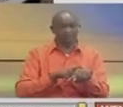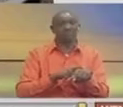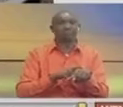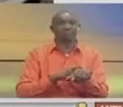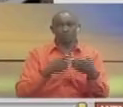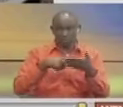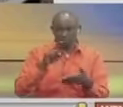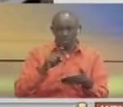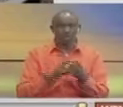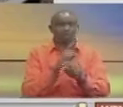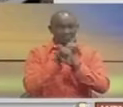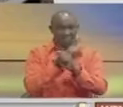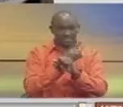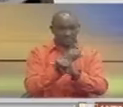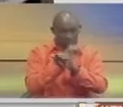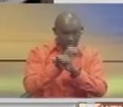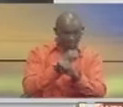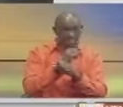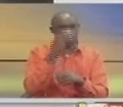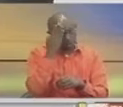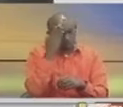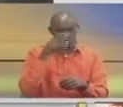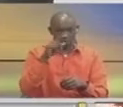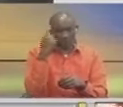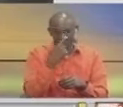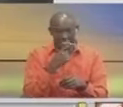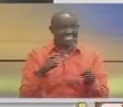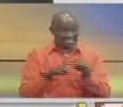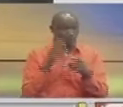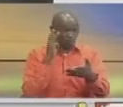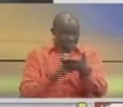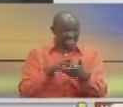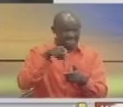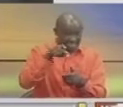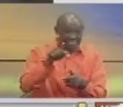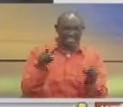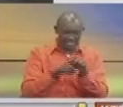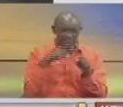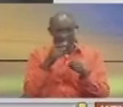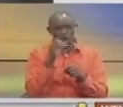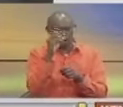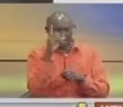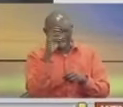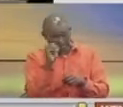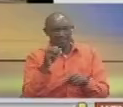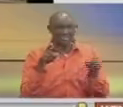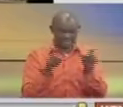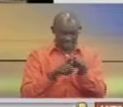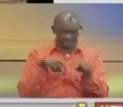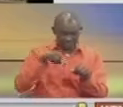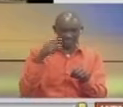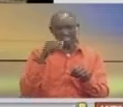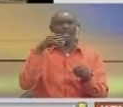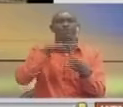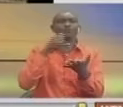prove, to prevent identification. Ushahidi wake unaegemea sana chama cha ODM na mchango wake katika ghasia za baada